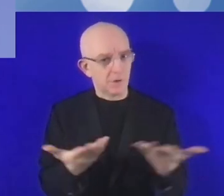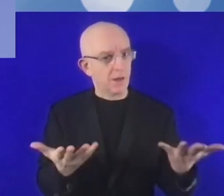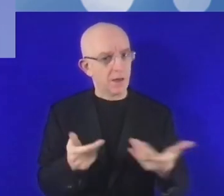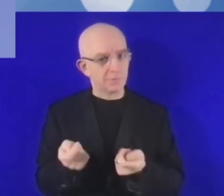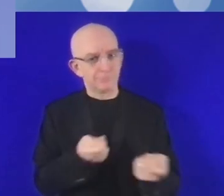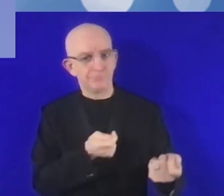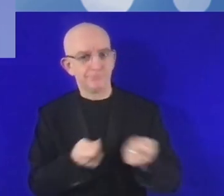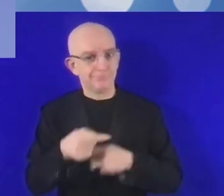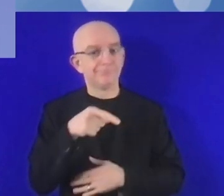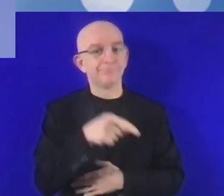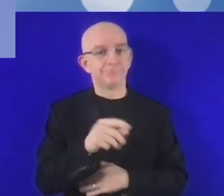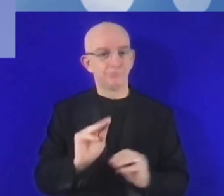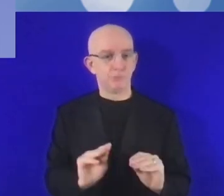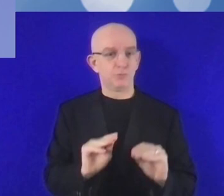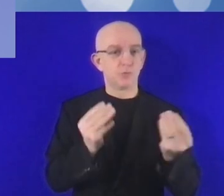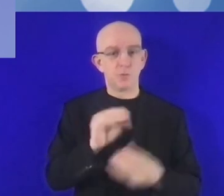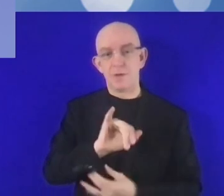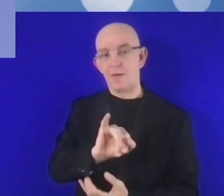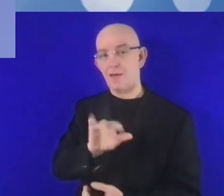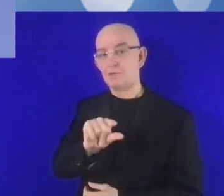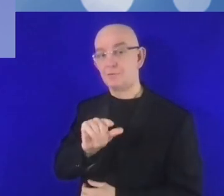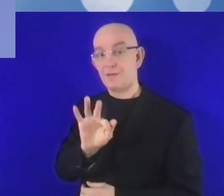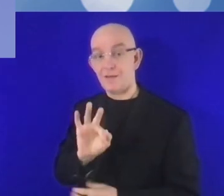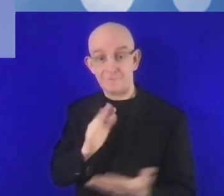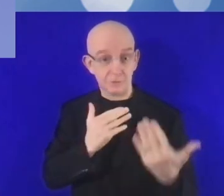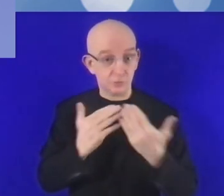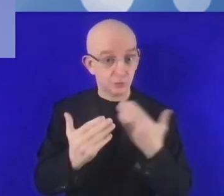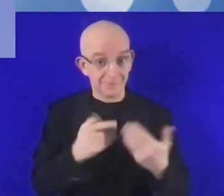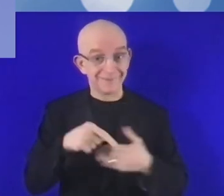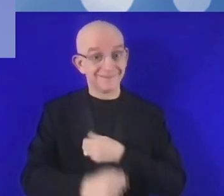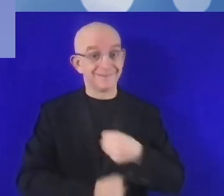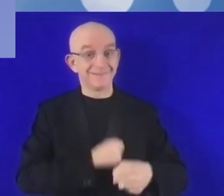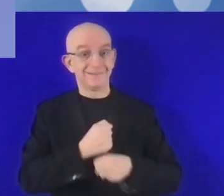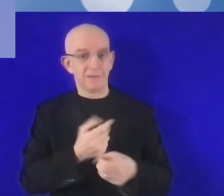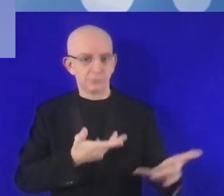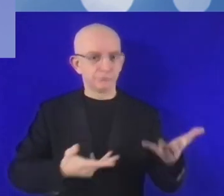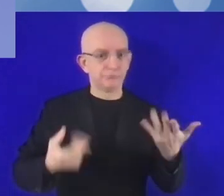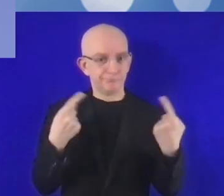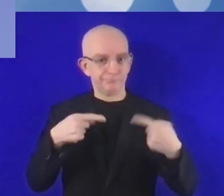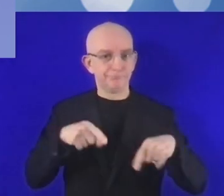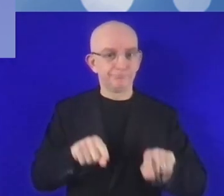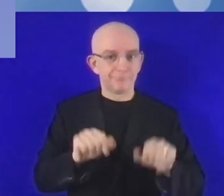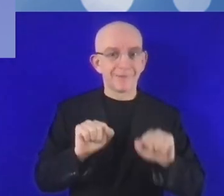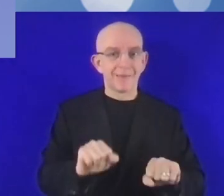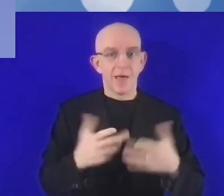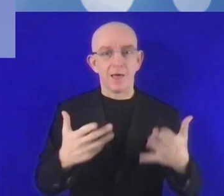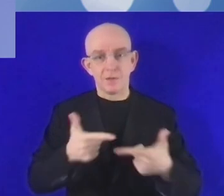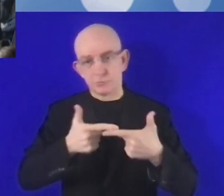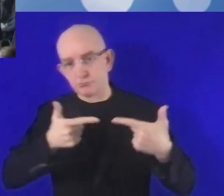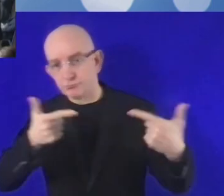саммит молодежи в рамках IGF. Это саммит, в котором могут участвовать